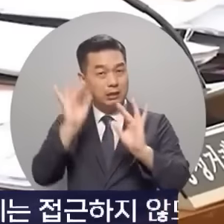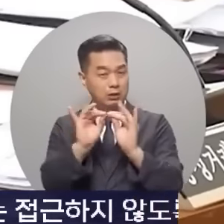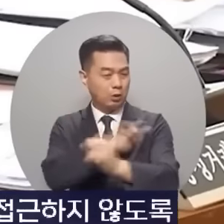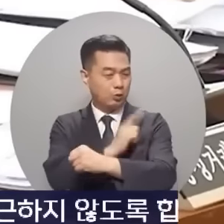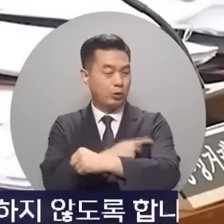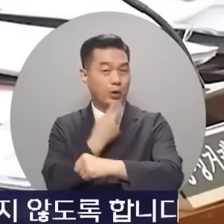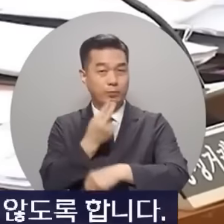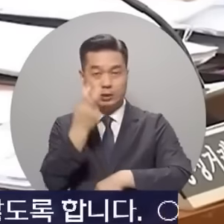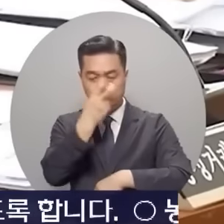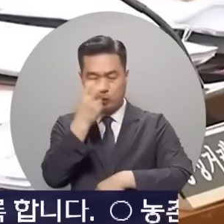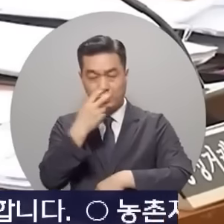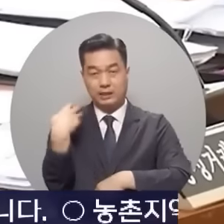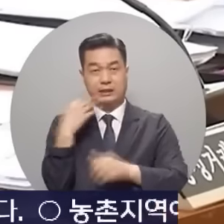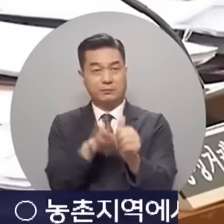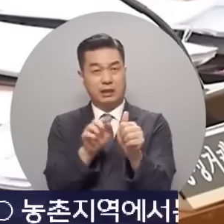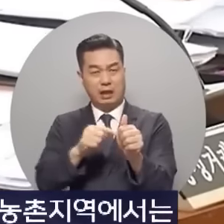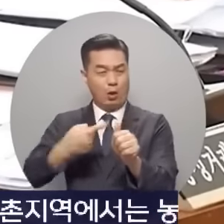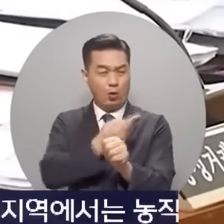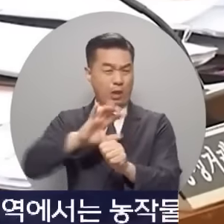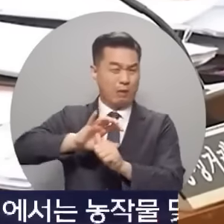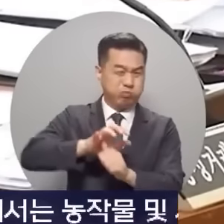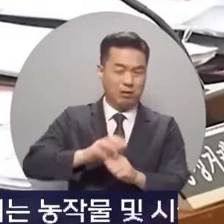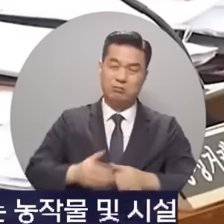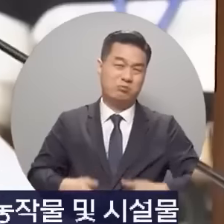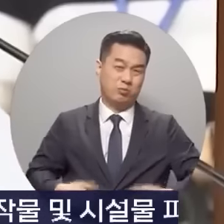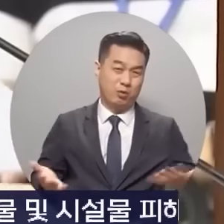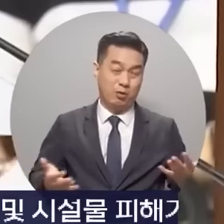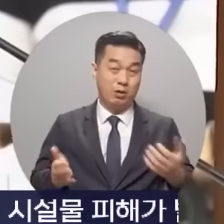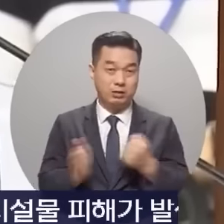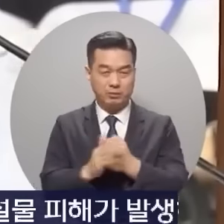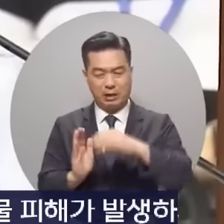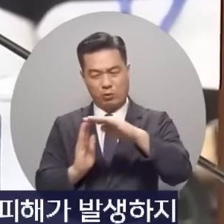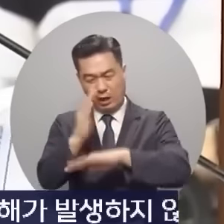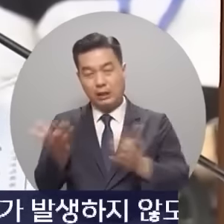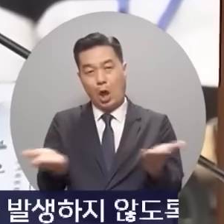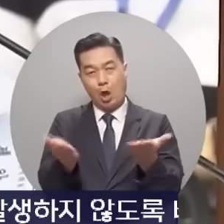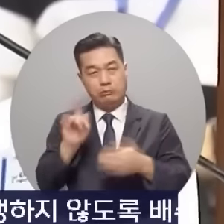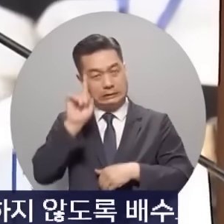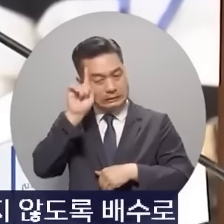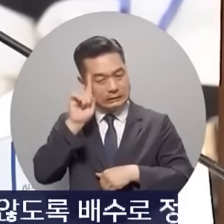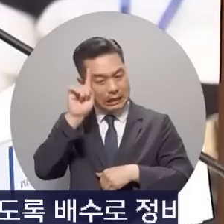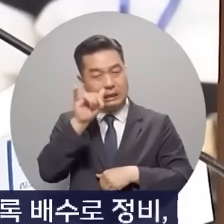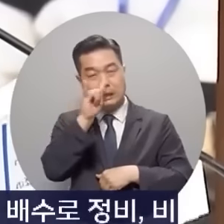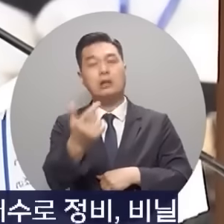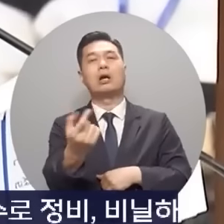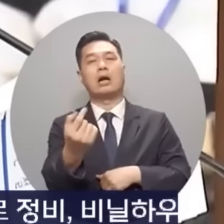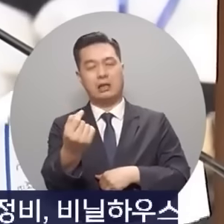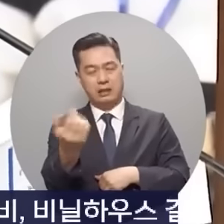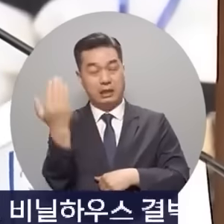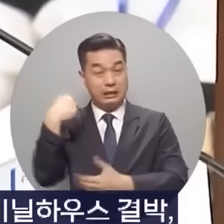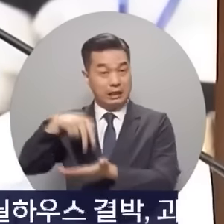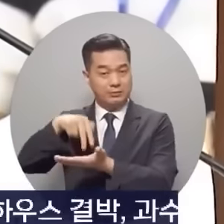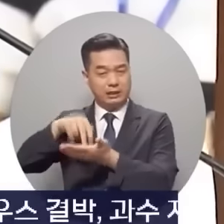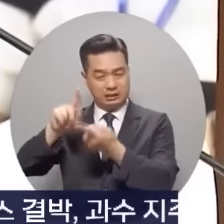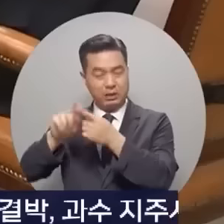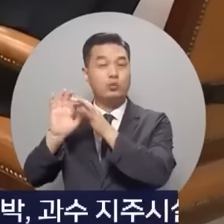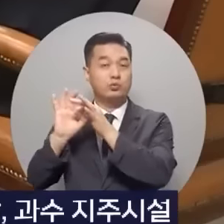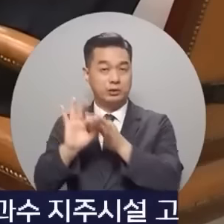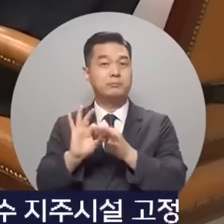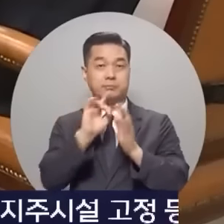조사 책임자에게 외압을 행사할 이유가 없다며 과도한 업무로 스트레스는 받았을 것이란 기존 입장을 그대로